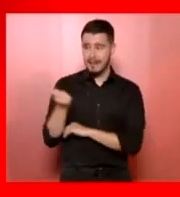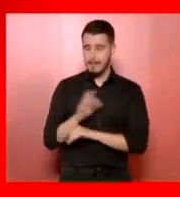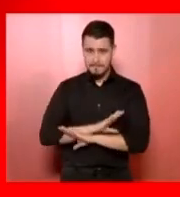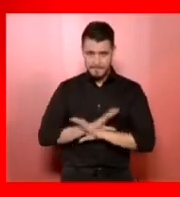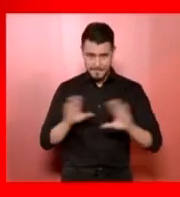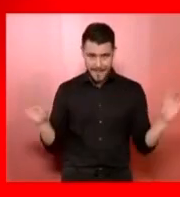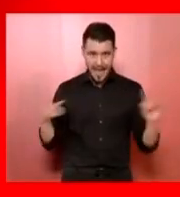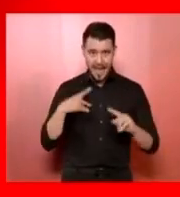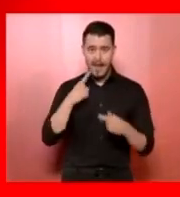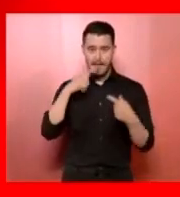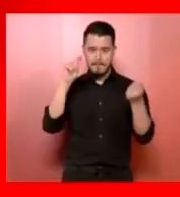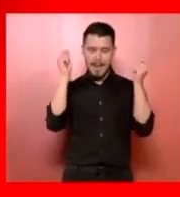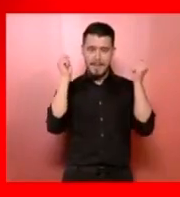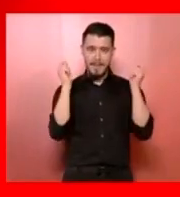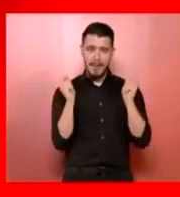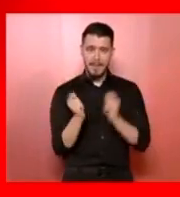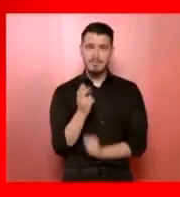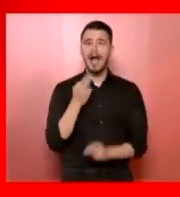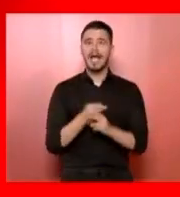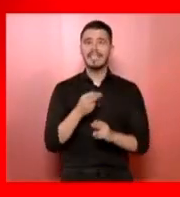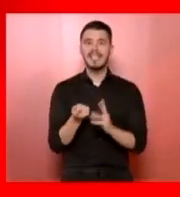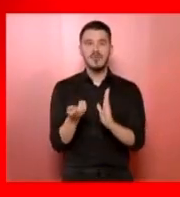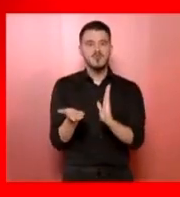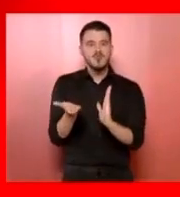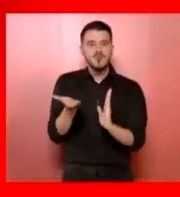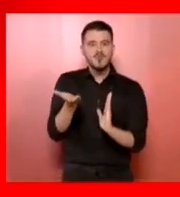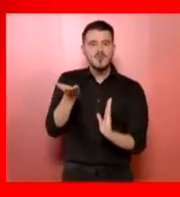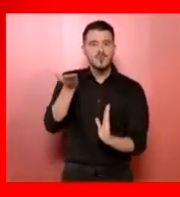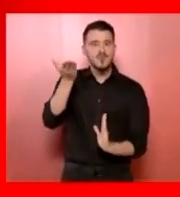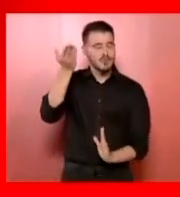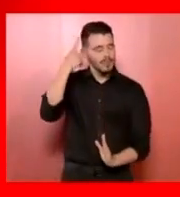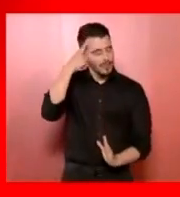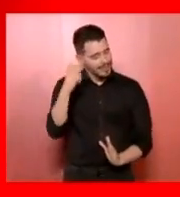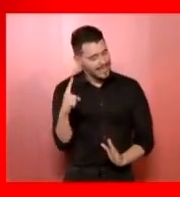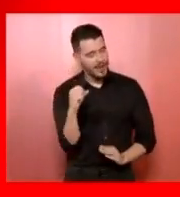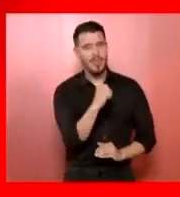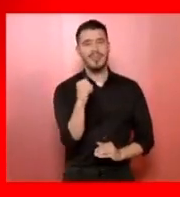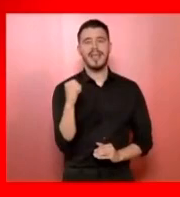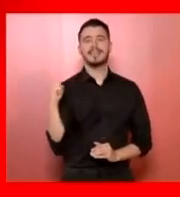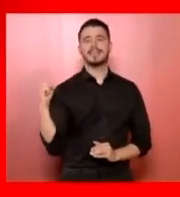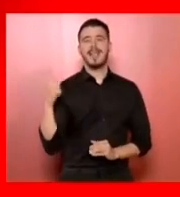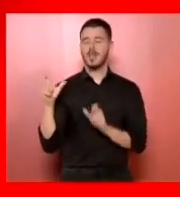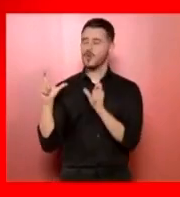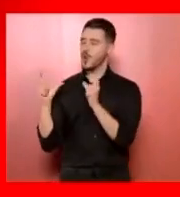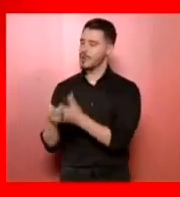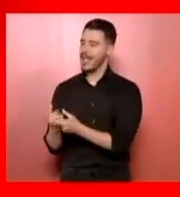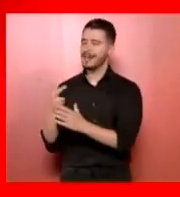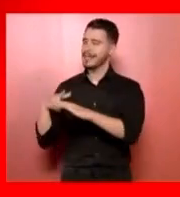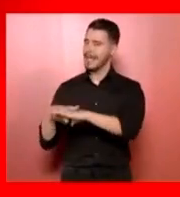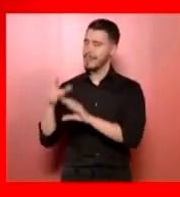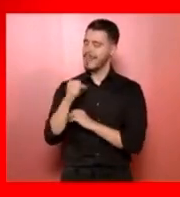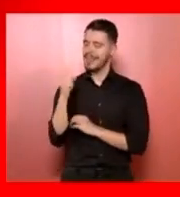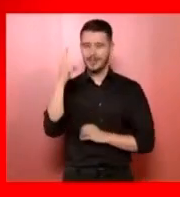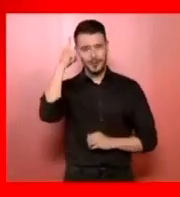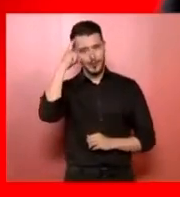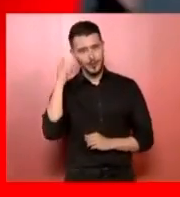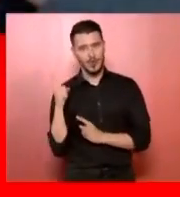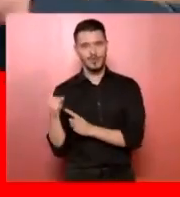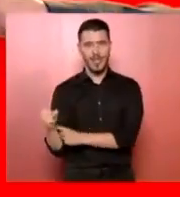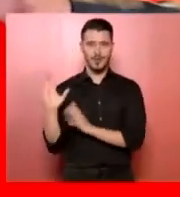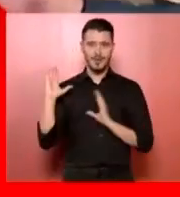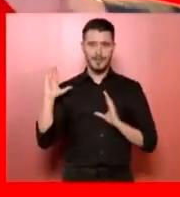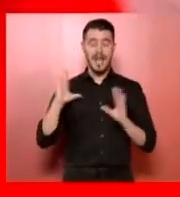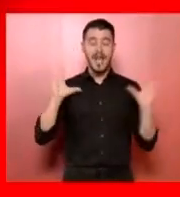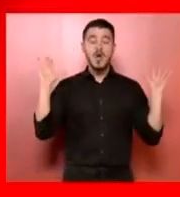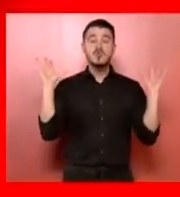δεξιός ιδιοκτήτης, ο δεξιός μεσίτης, ο δεξιός τραπεζίτης. Αλλά όταν έρχεται στο κράτος, το